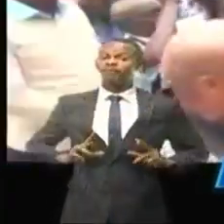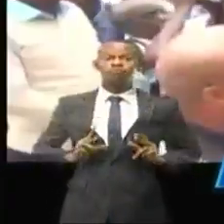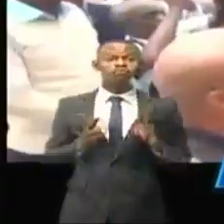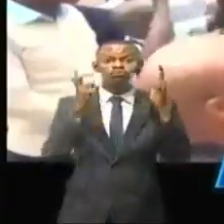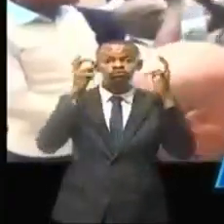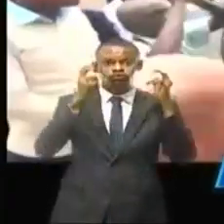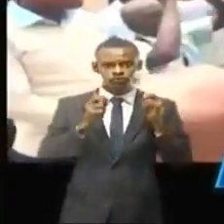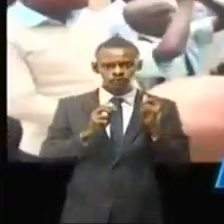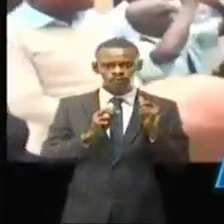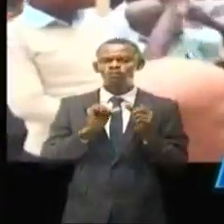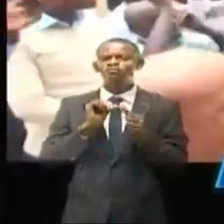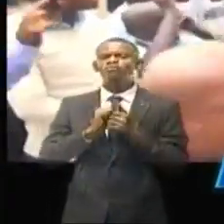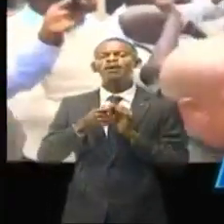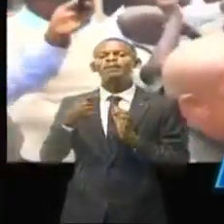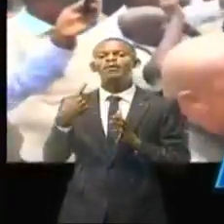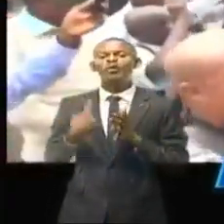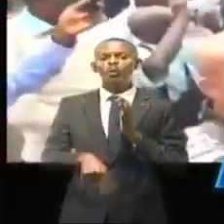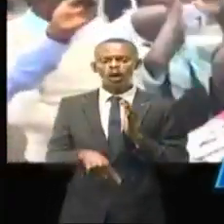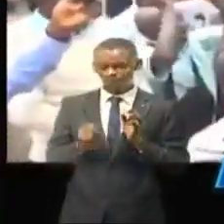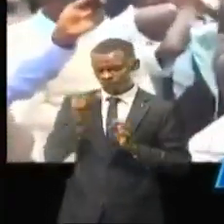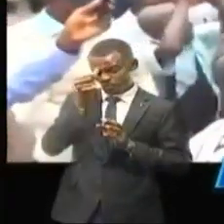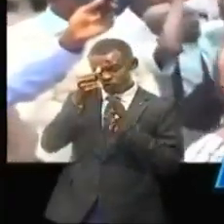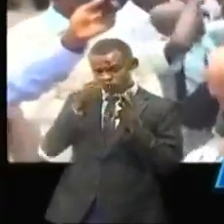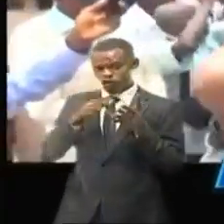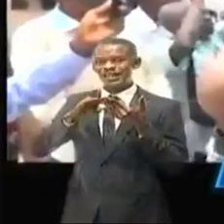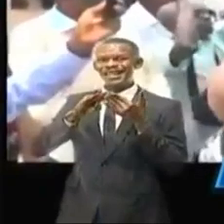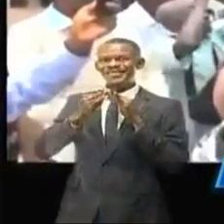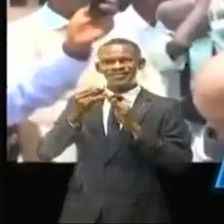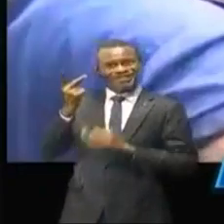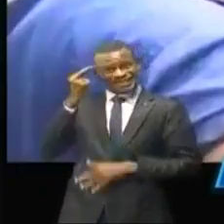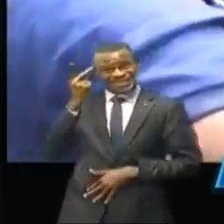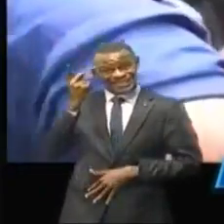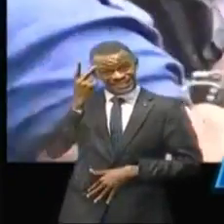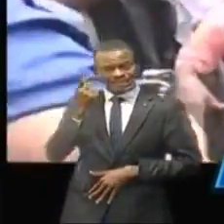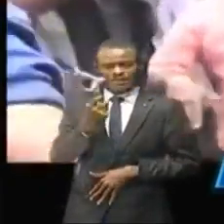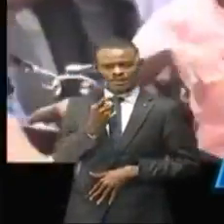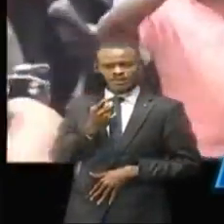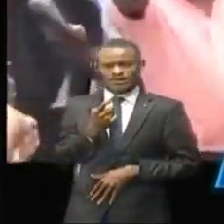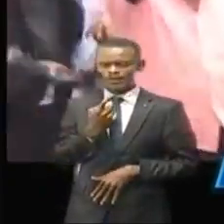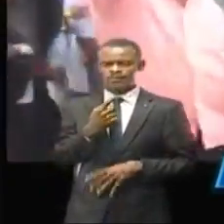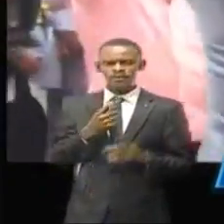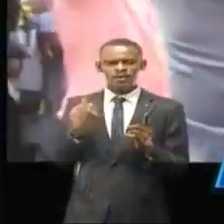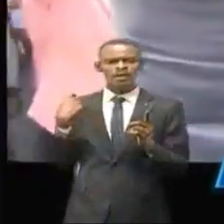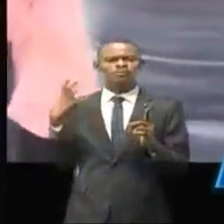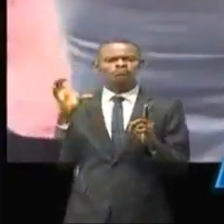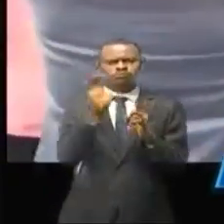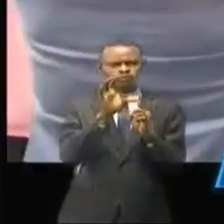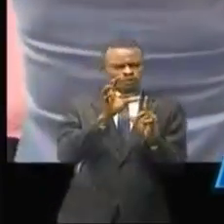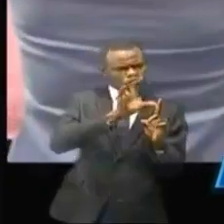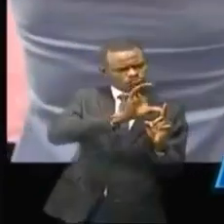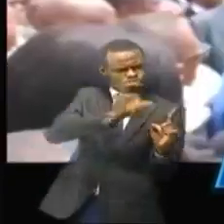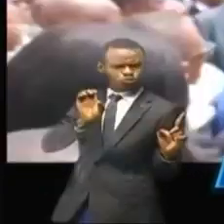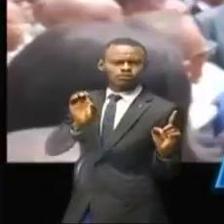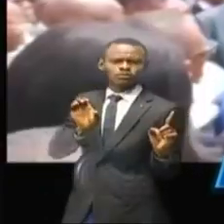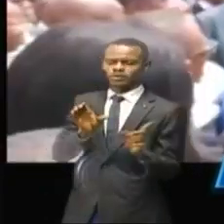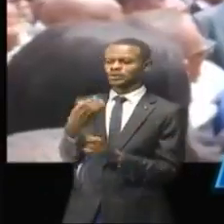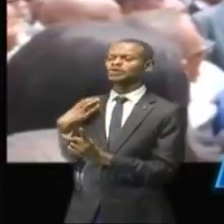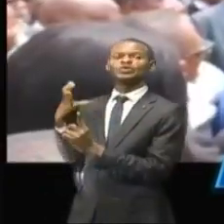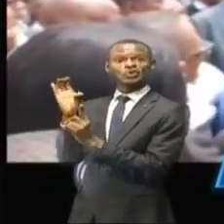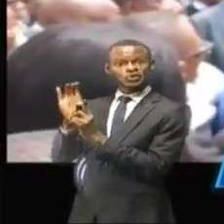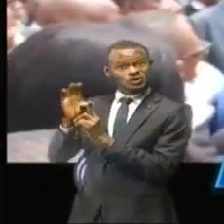contre l'attribution par le gouverneur de la ville-province Kinshasa de leur attribution au ministère provincial de la pêche et